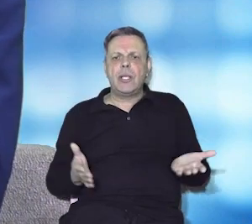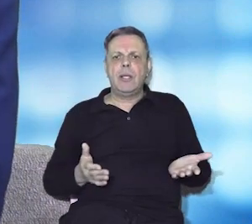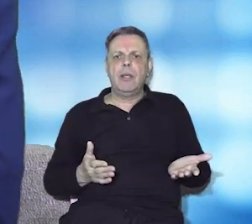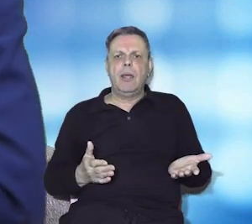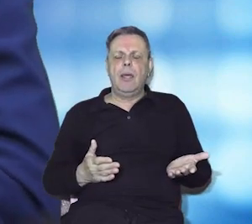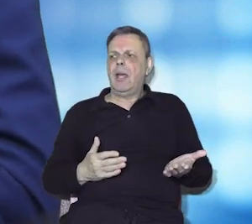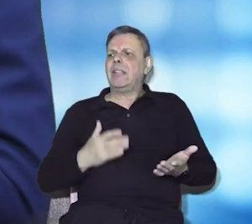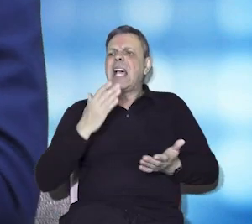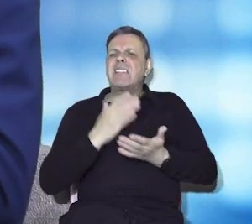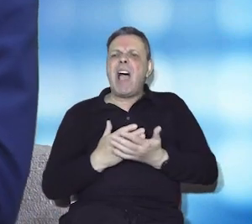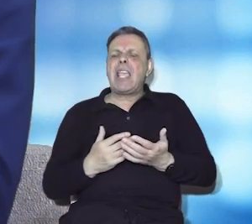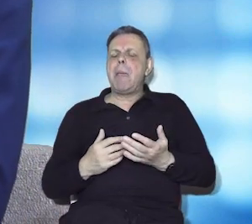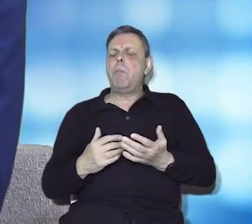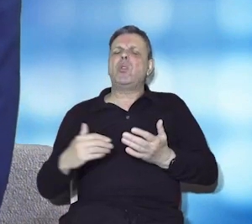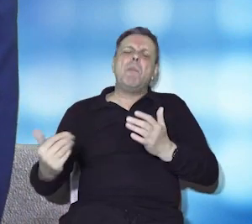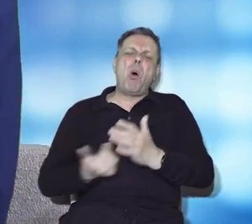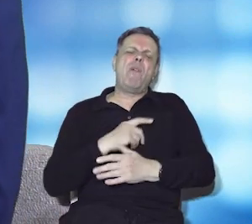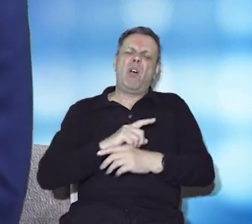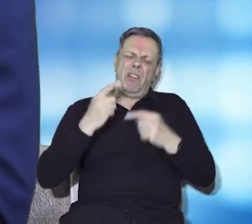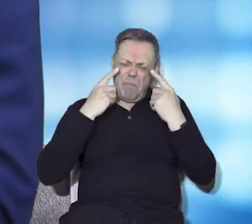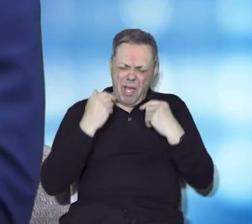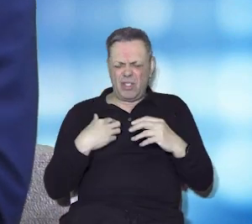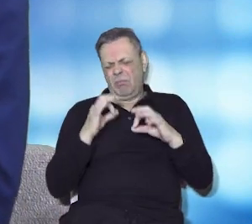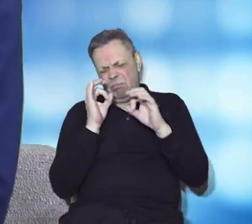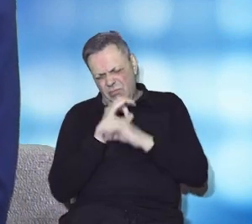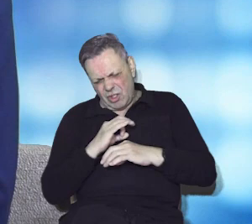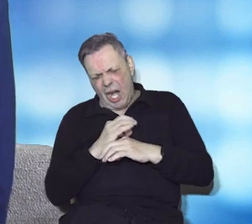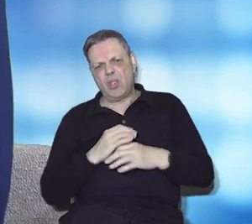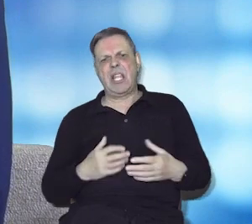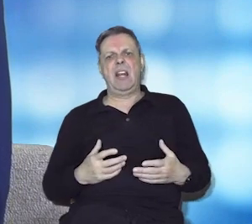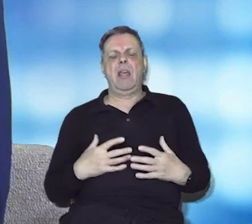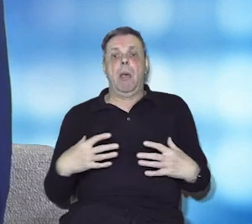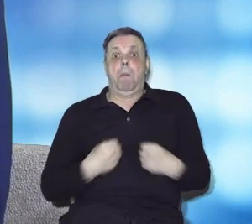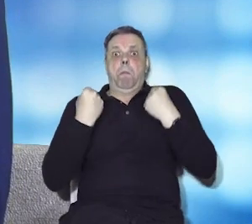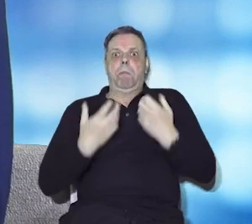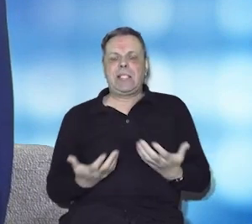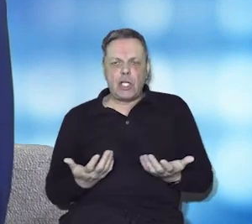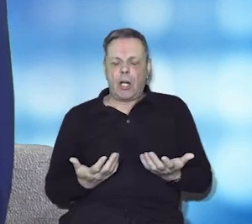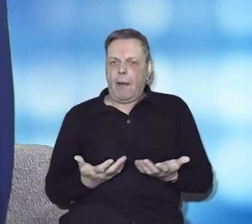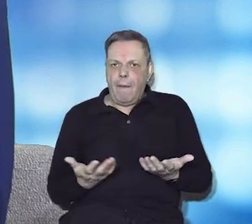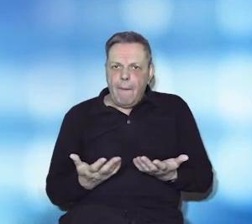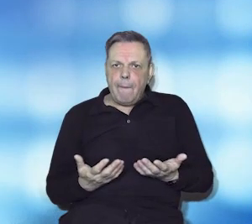iznova ne plačem, ne budem tužan, da ne budem prestrašen.